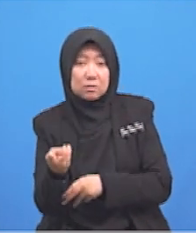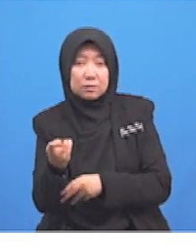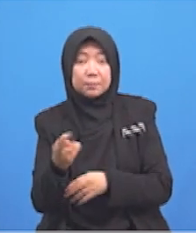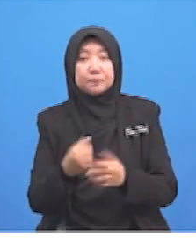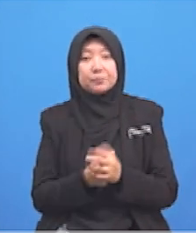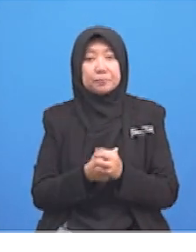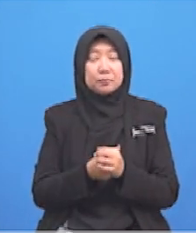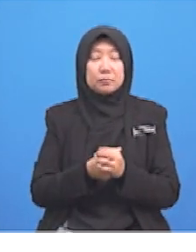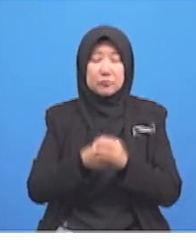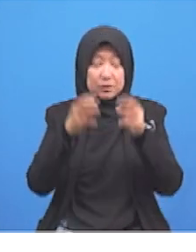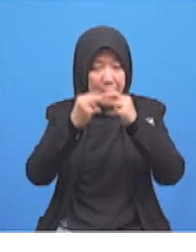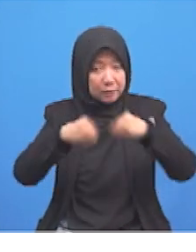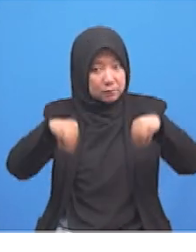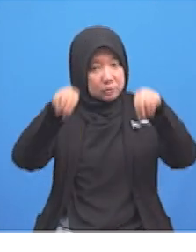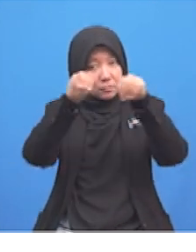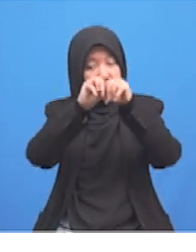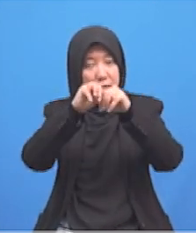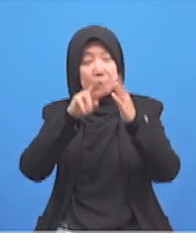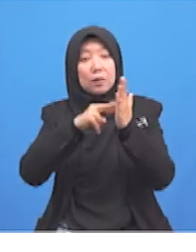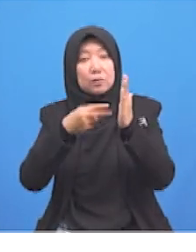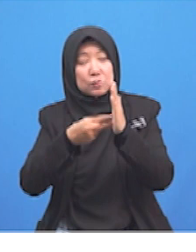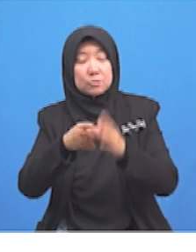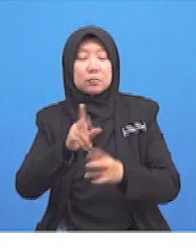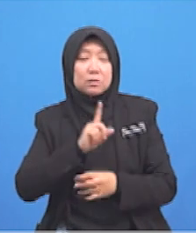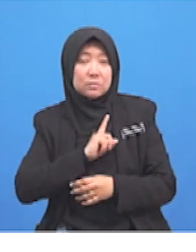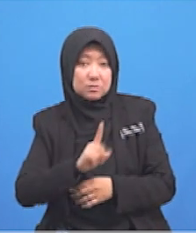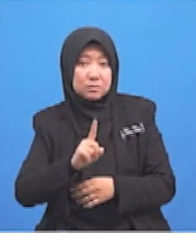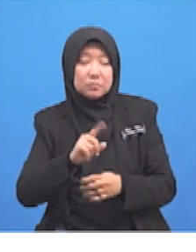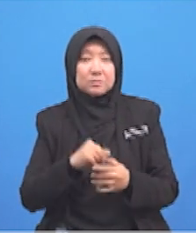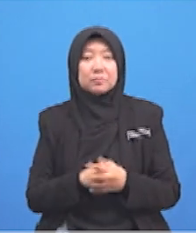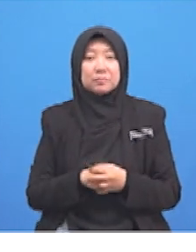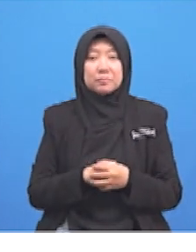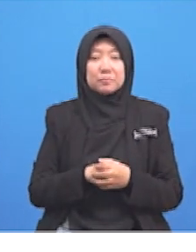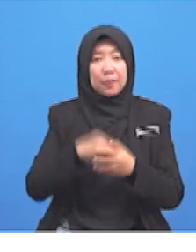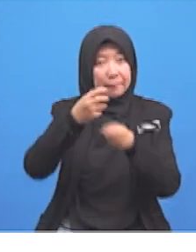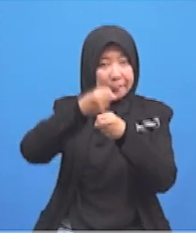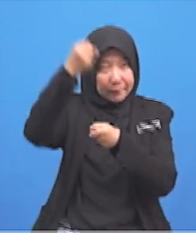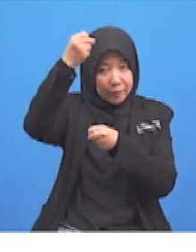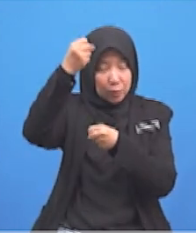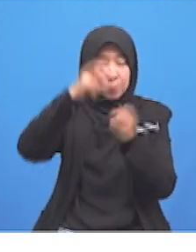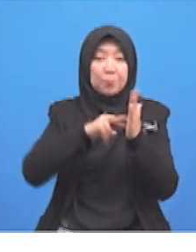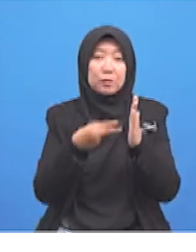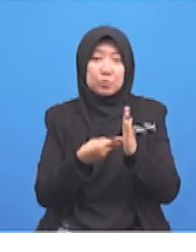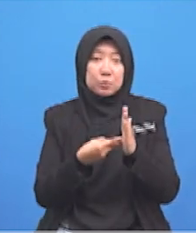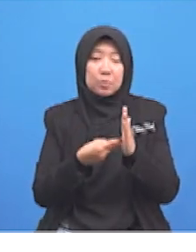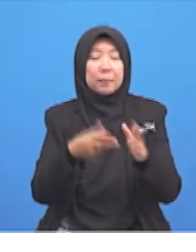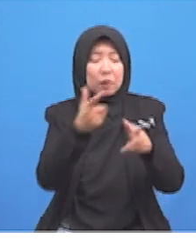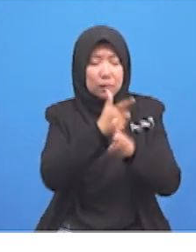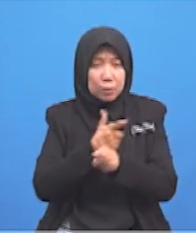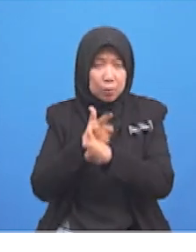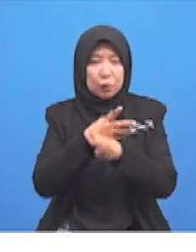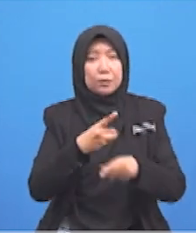berbentuk ikon masjid bermaksud agama Islam. Ikon payung bermaksud melindungi